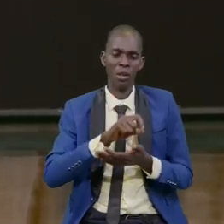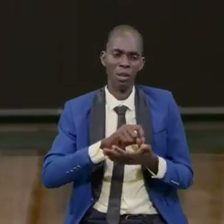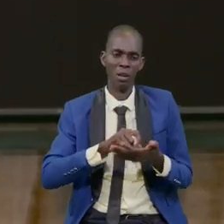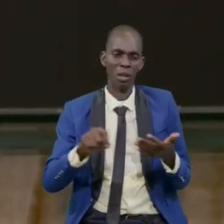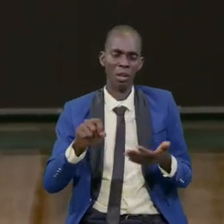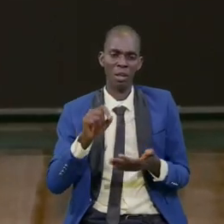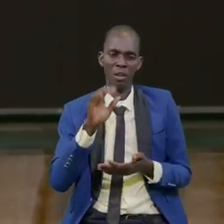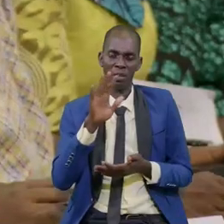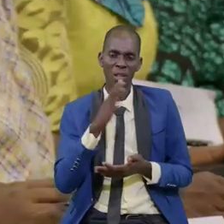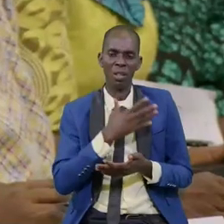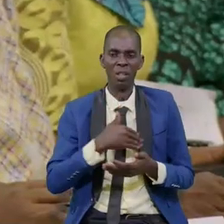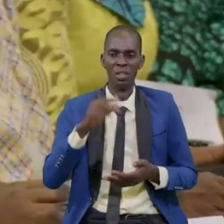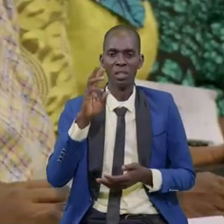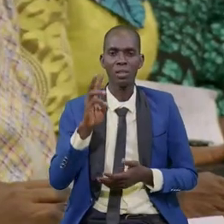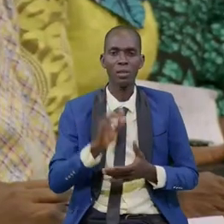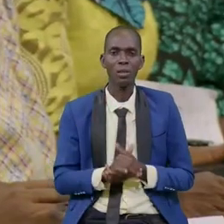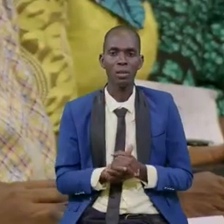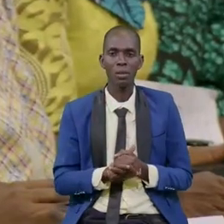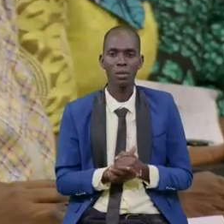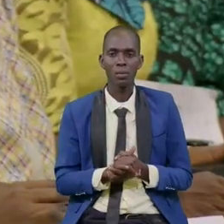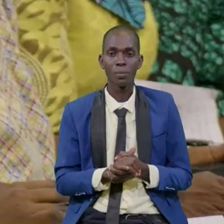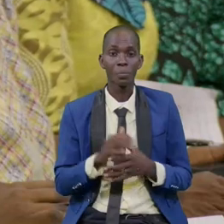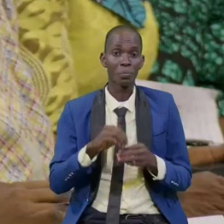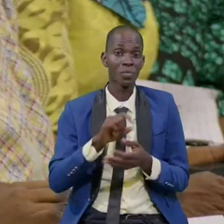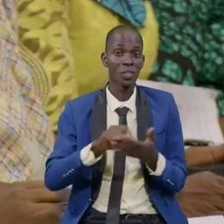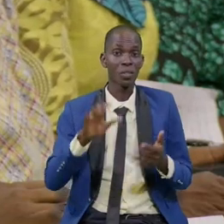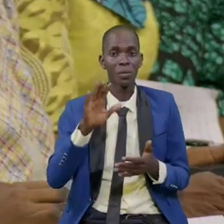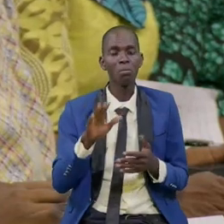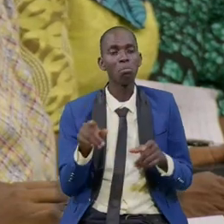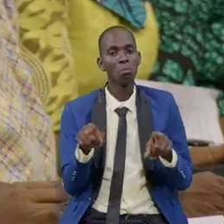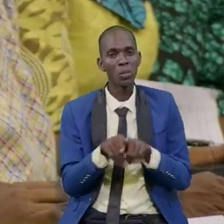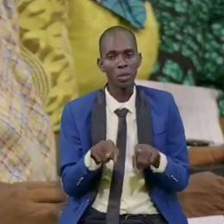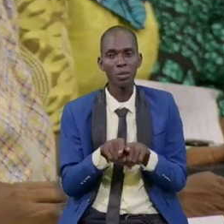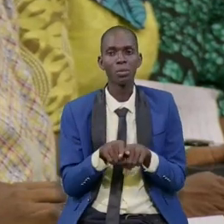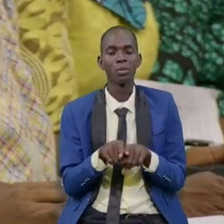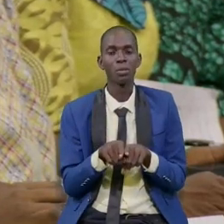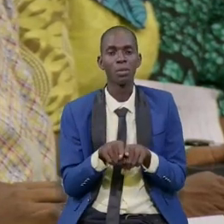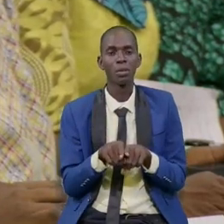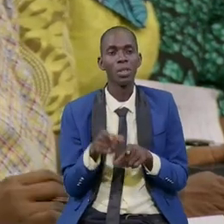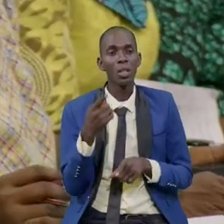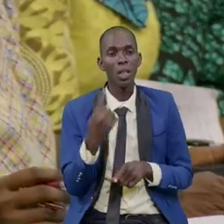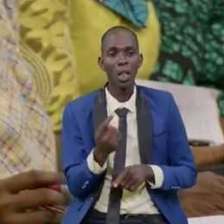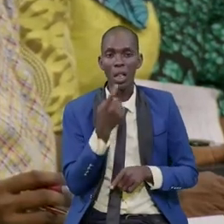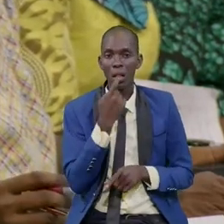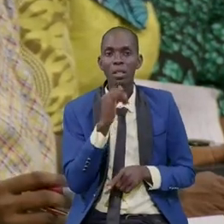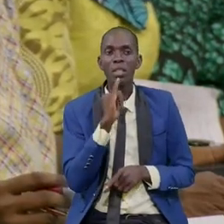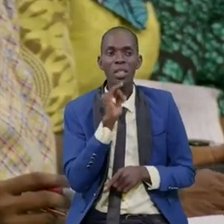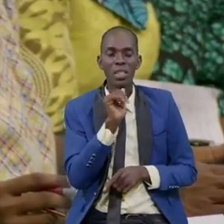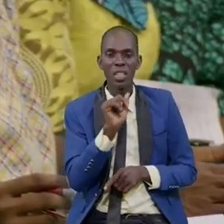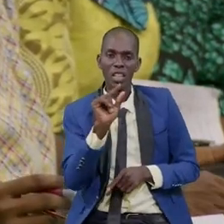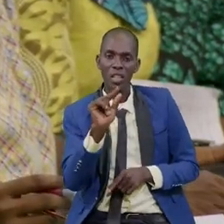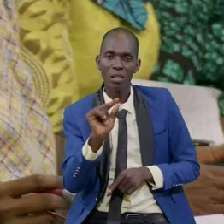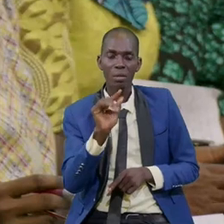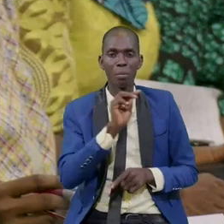verset 5 et 6. Verset 5 dit. De même, la langue est